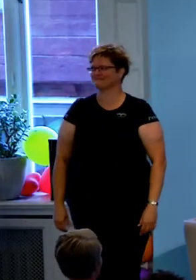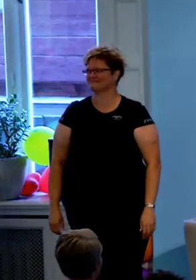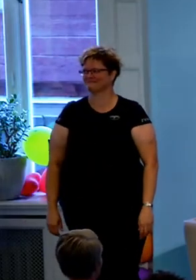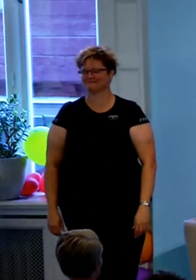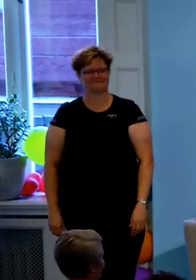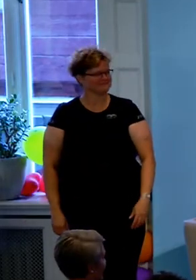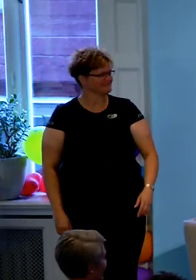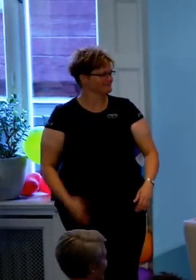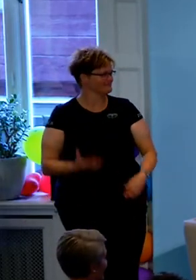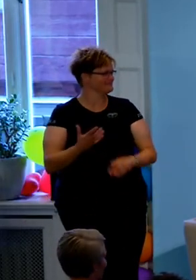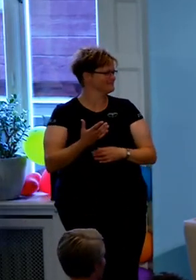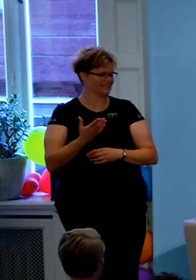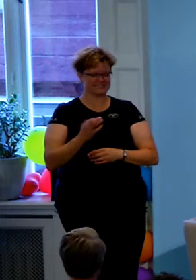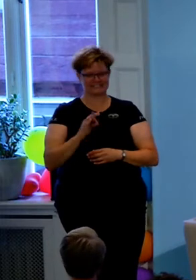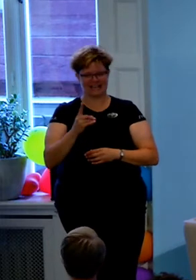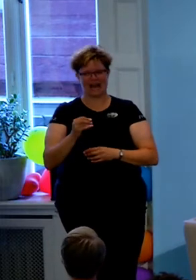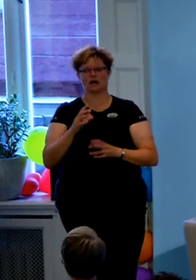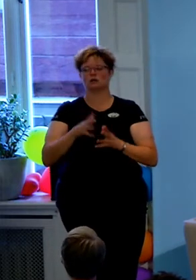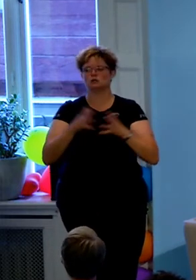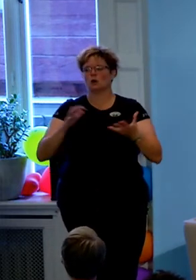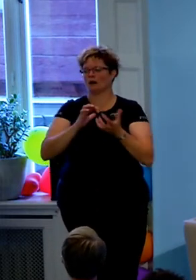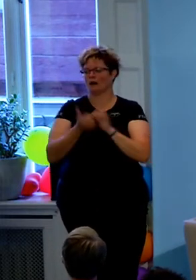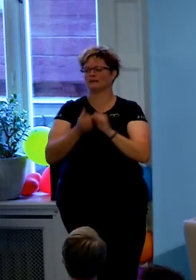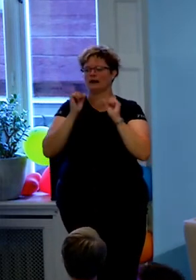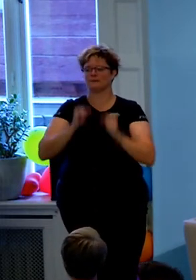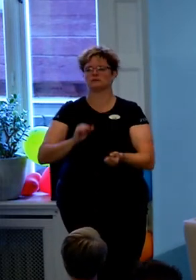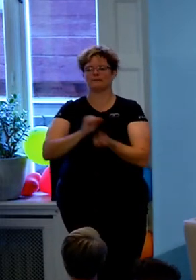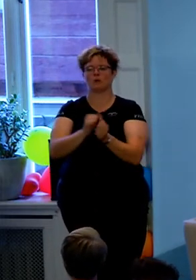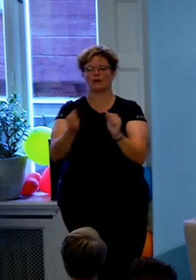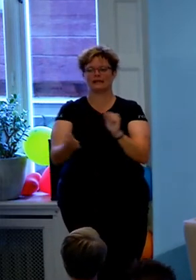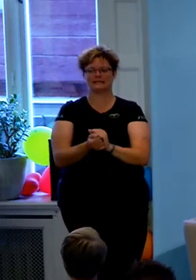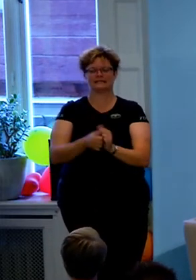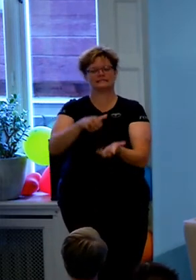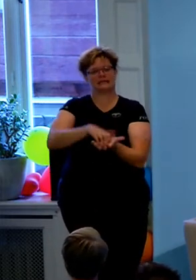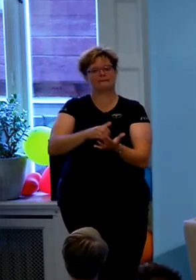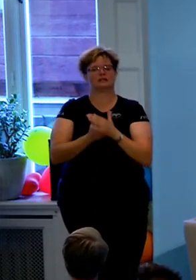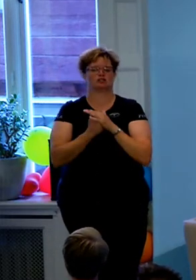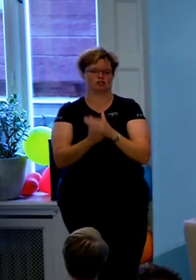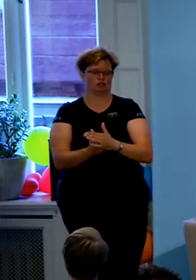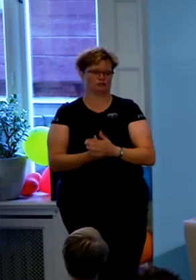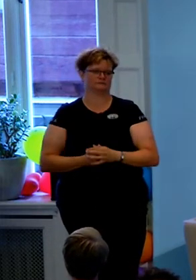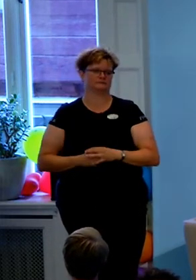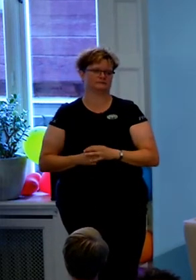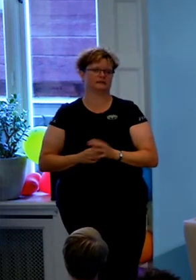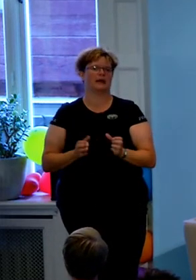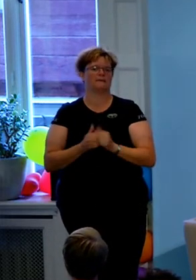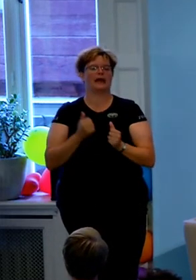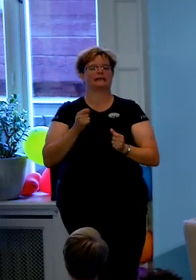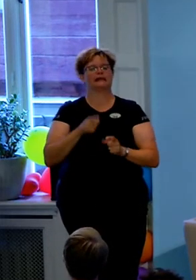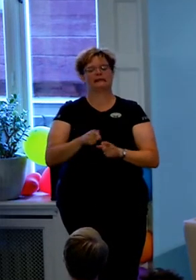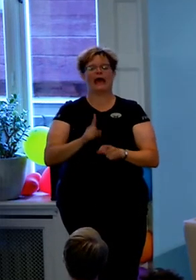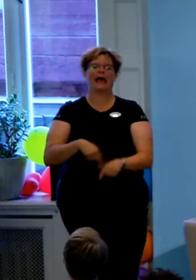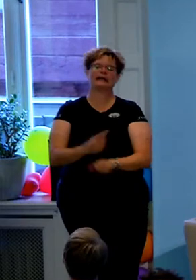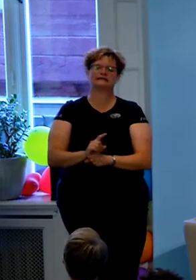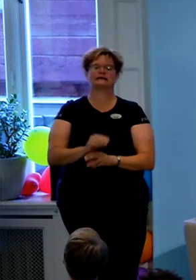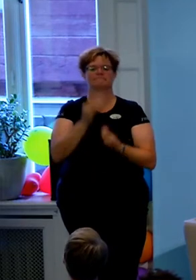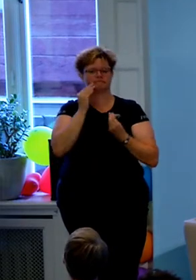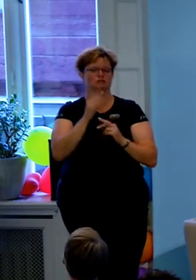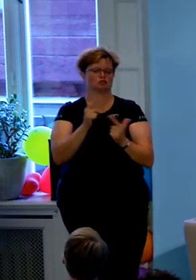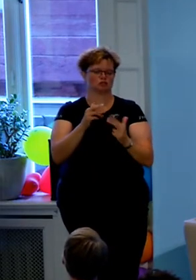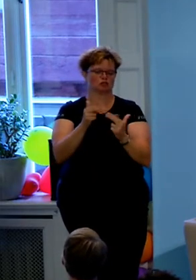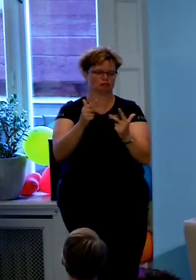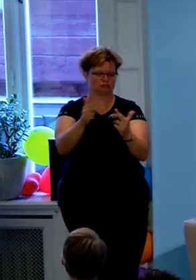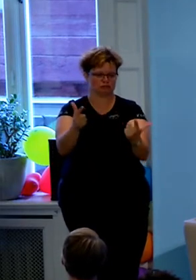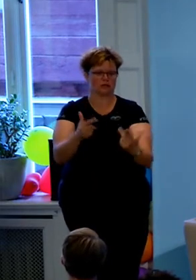Den stora omställningen tror jag måste ha politiskt samhälleligt stöd, absolut. Ja. Sen den här kontinuerliga lärandet, att